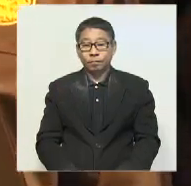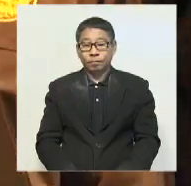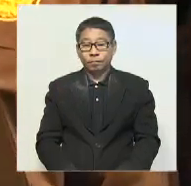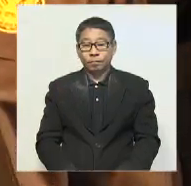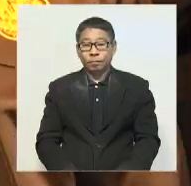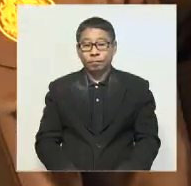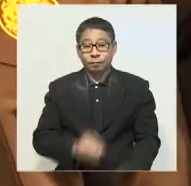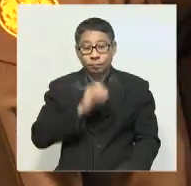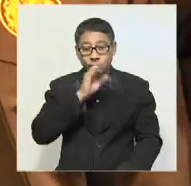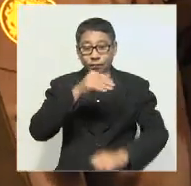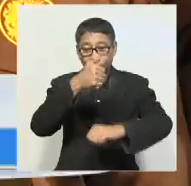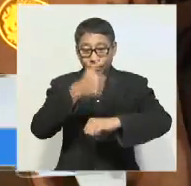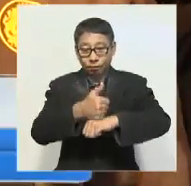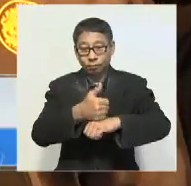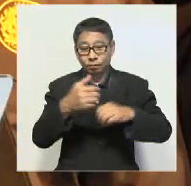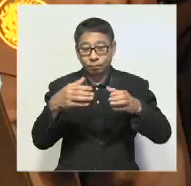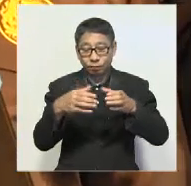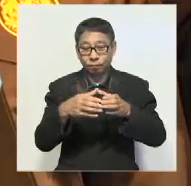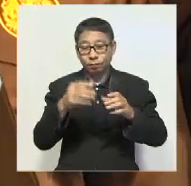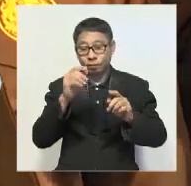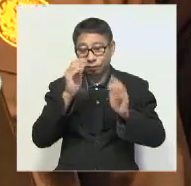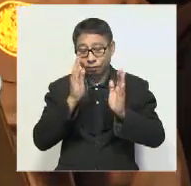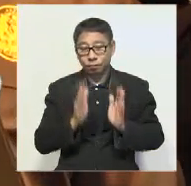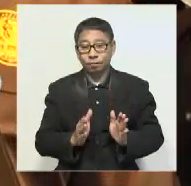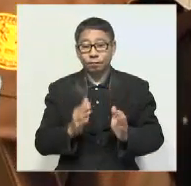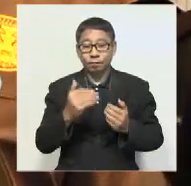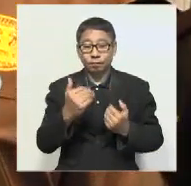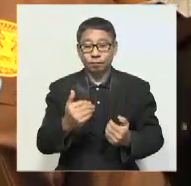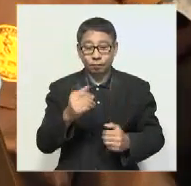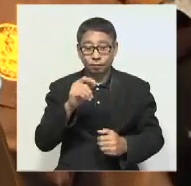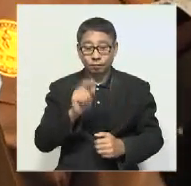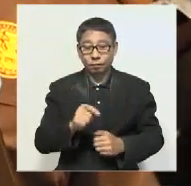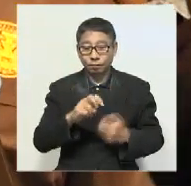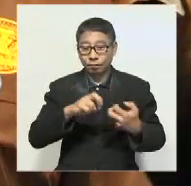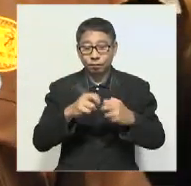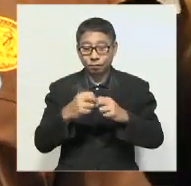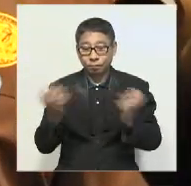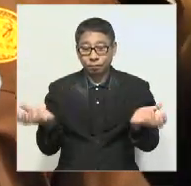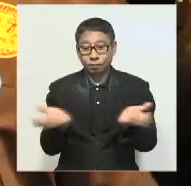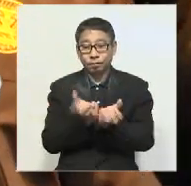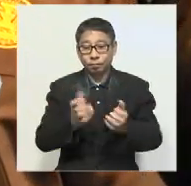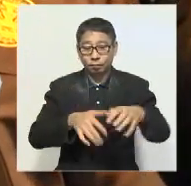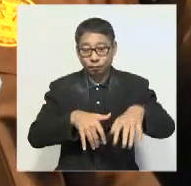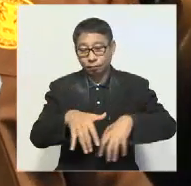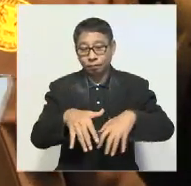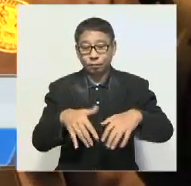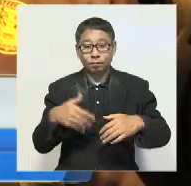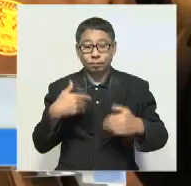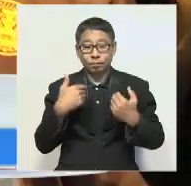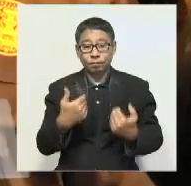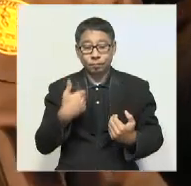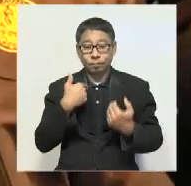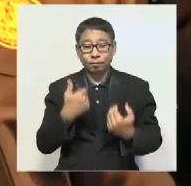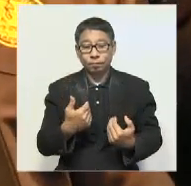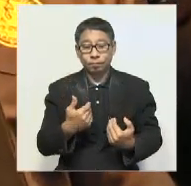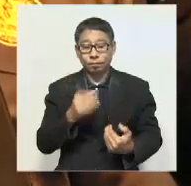ได้กำชับกับท่านผู้ว่าและก็หน่วยงานทุกหน่วยงานแล้วนะครับว่าจะต้องไม่ให้กระทบกับพี่น้องประชาชนนะครับ